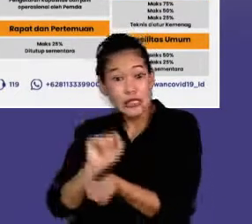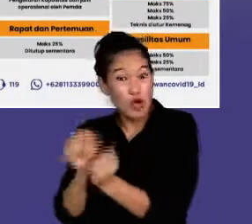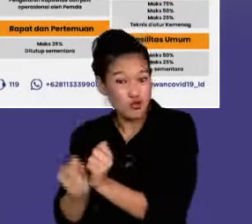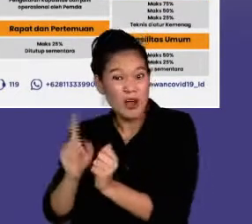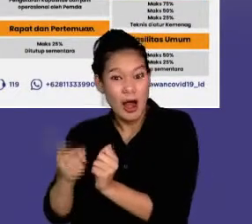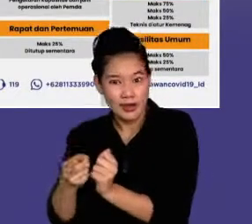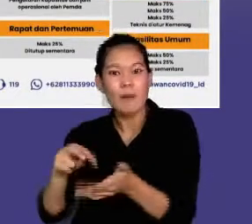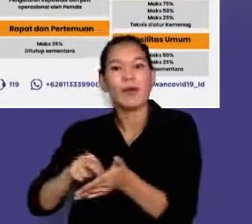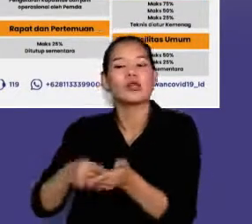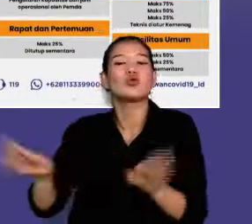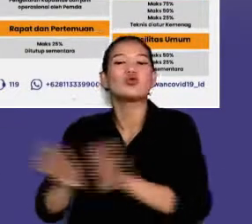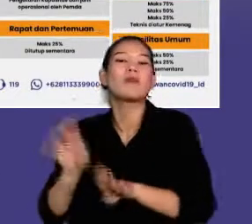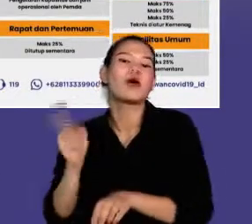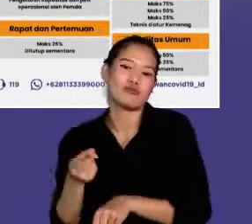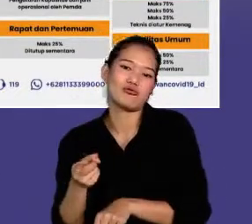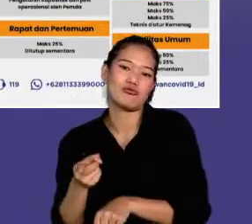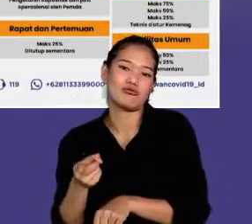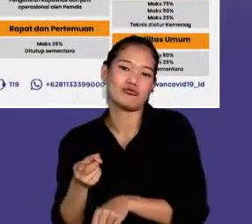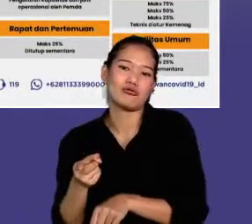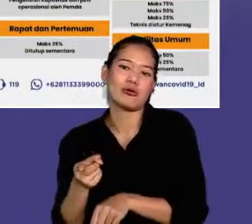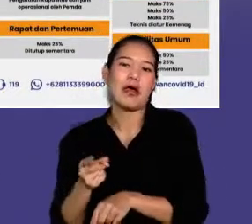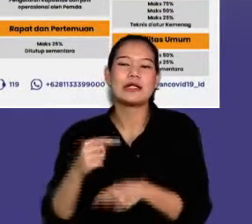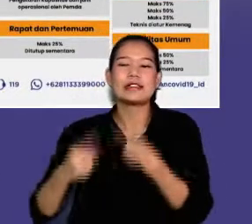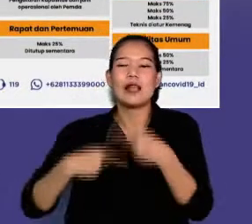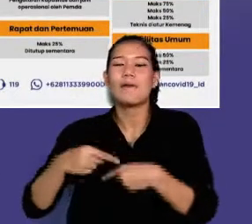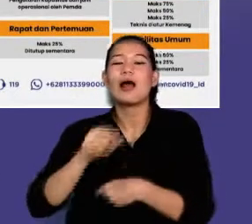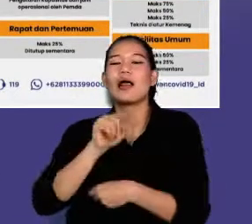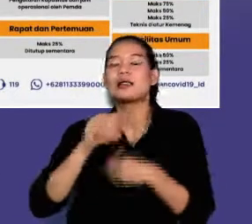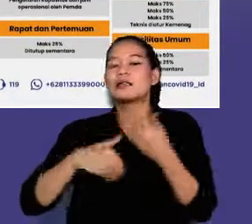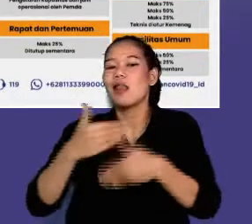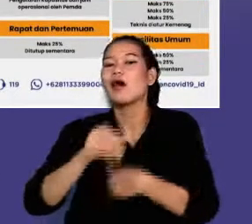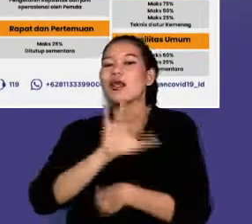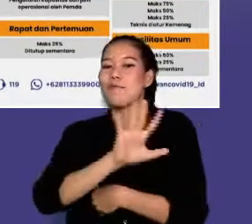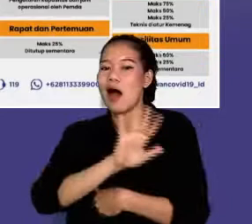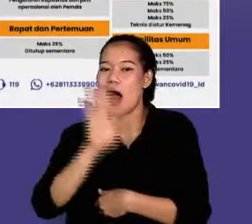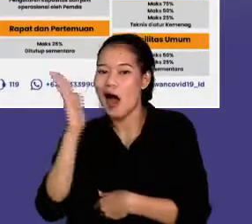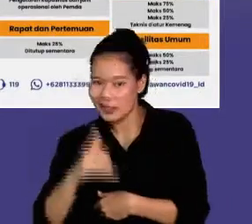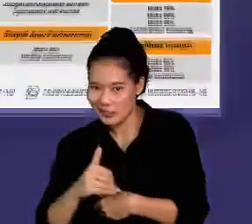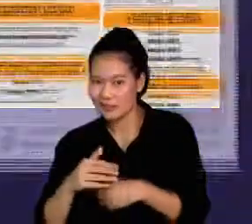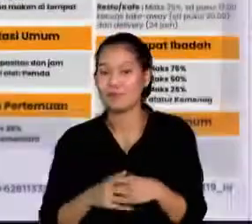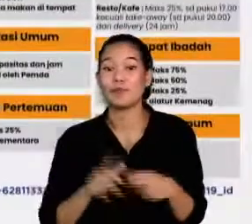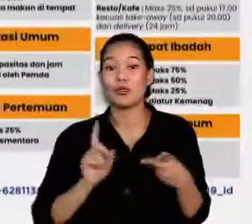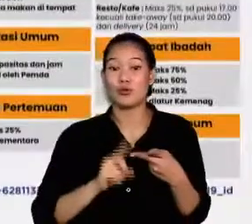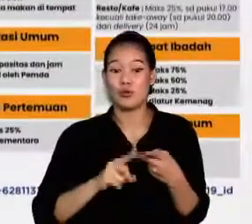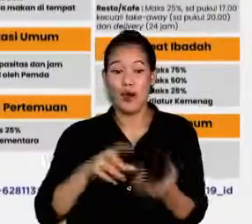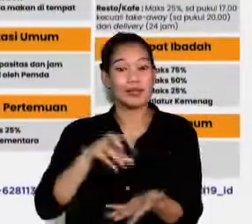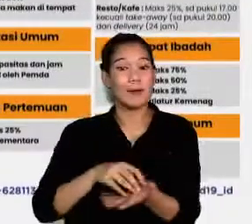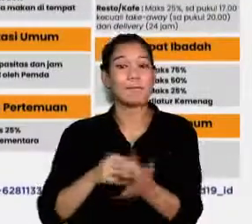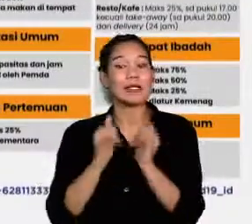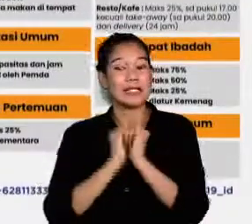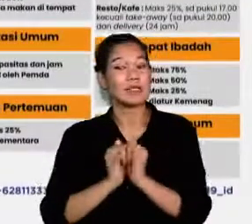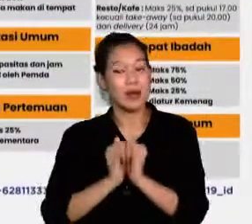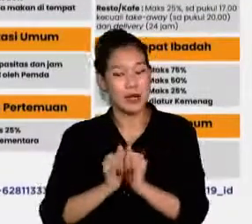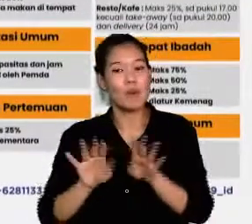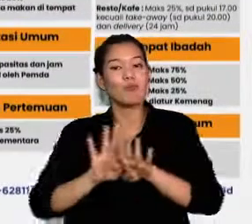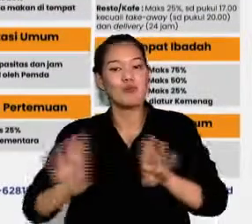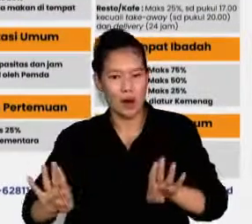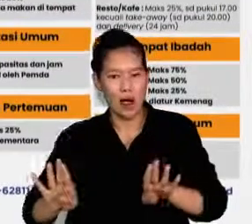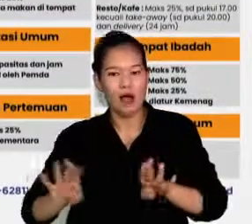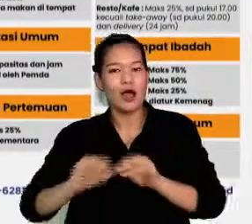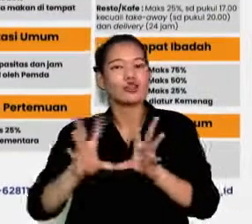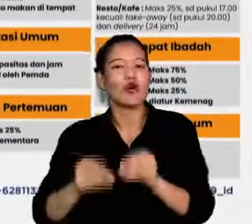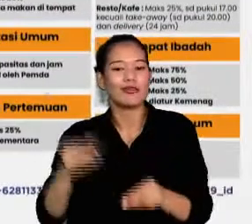ditemukan Cluster kasus selama lima hari ke depan Kemudian yang kedua tempat ibadah mulai dibuka dengan pembatasan